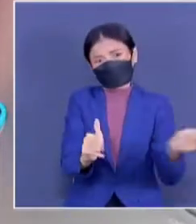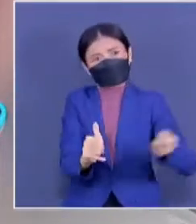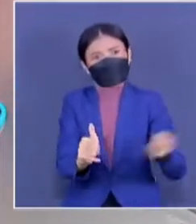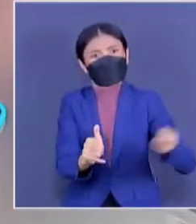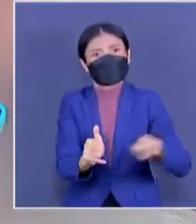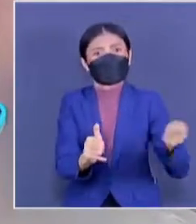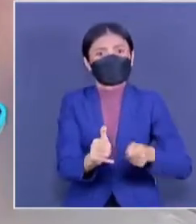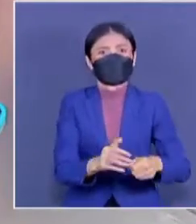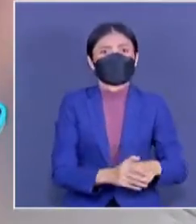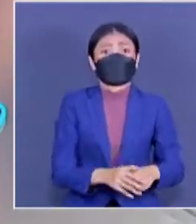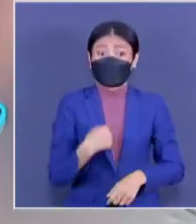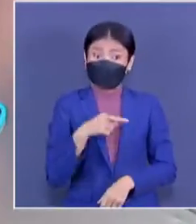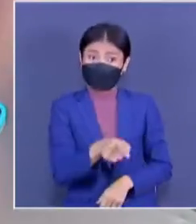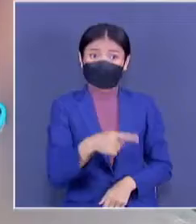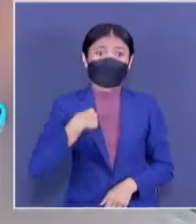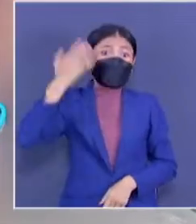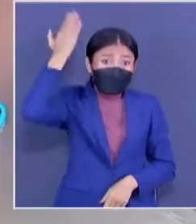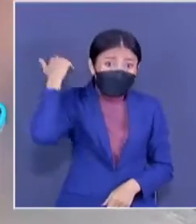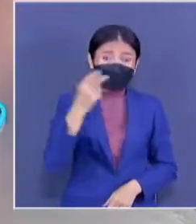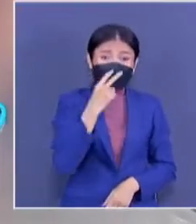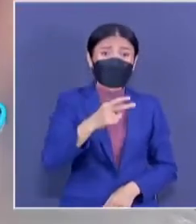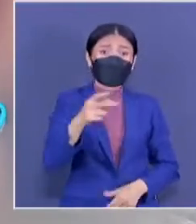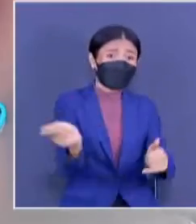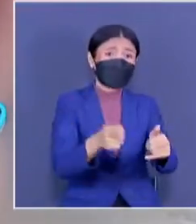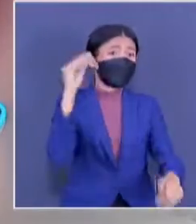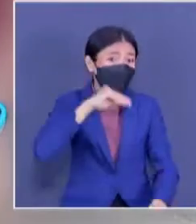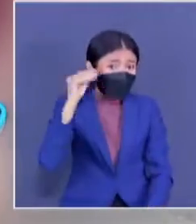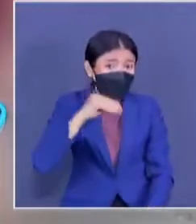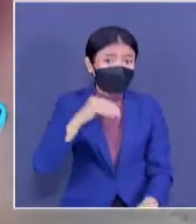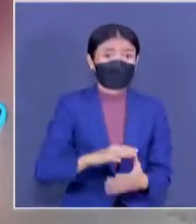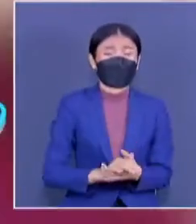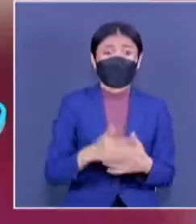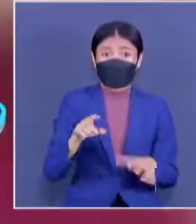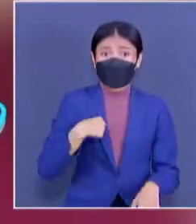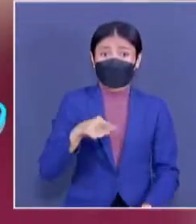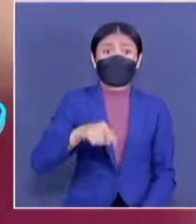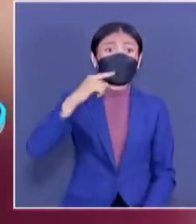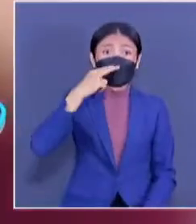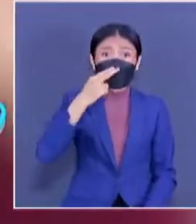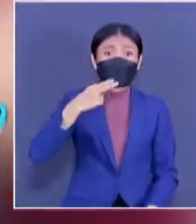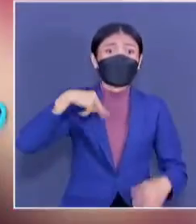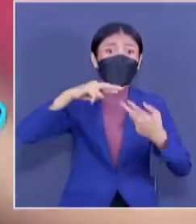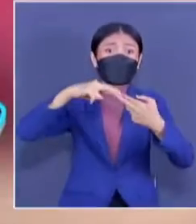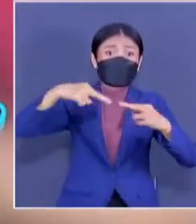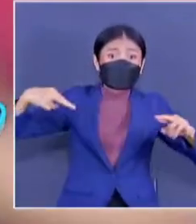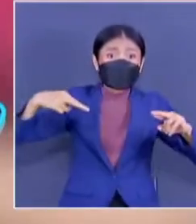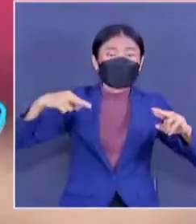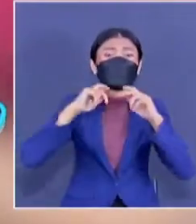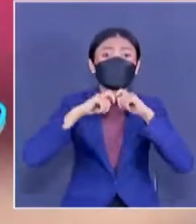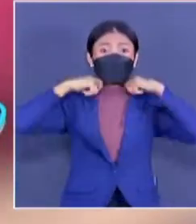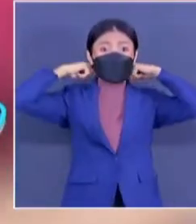บบนี้วันเกิดเหตุเนี่ยเขาก็เล่าให้ฟังต่อนะคะบอกว่าเห็นแม่ของเด็กคนนี้ใช้เชือกไนลอนมัดเข้า